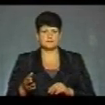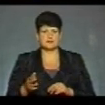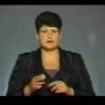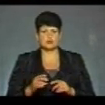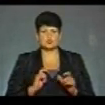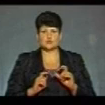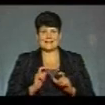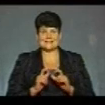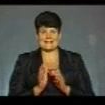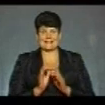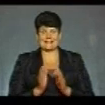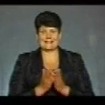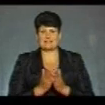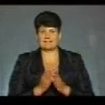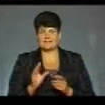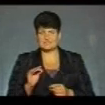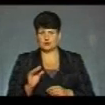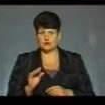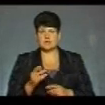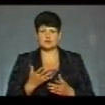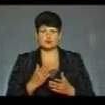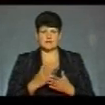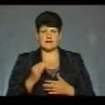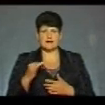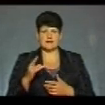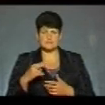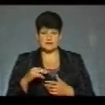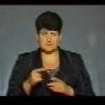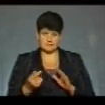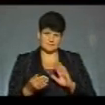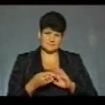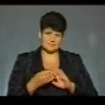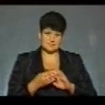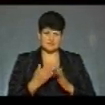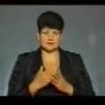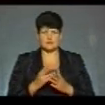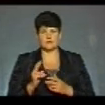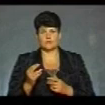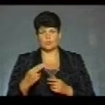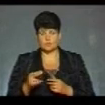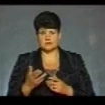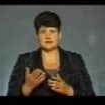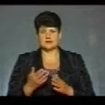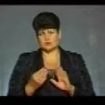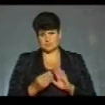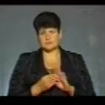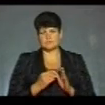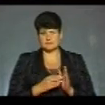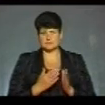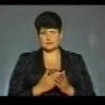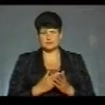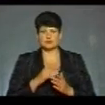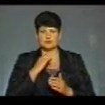студентський квиточок. Якщо студенти мають картку ID, на звороті зазвичай зазначений ідентифікаційний код. Тобто, якщо ідентифікаційний код зазначений,